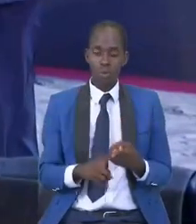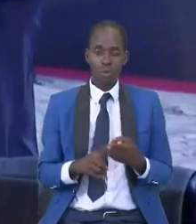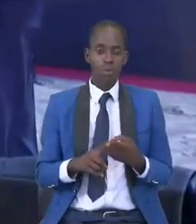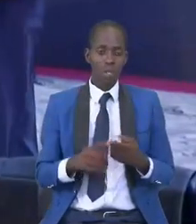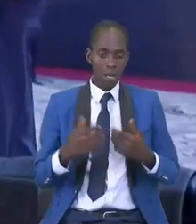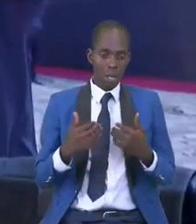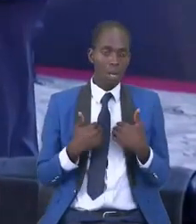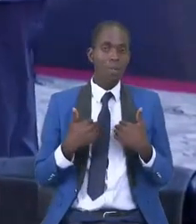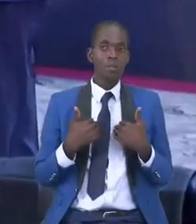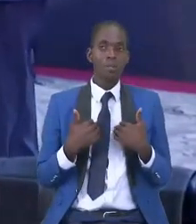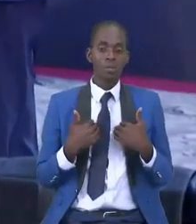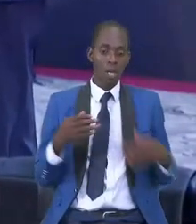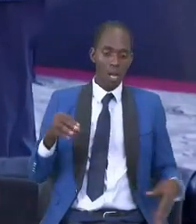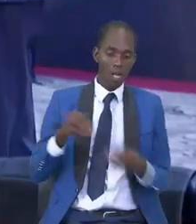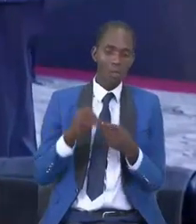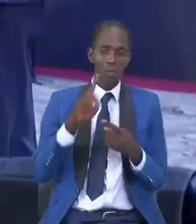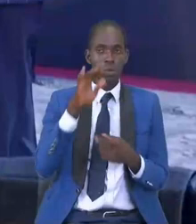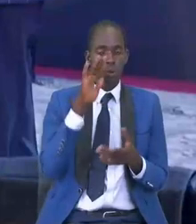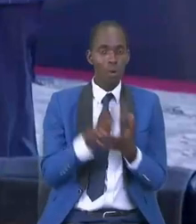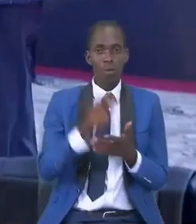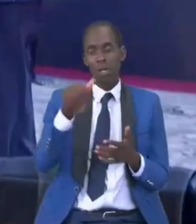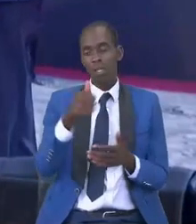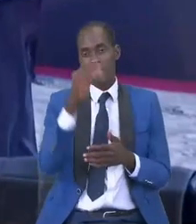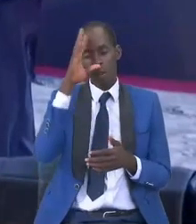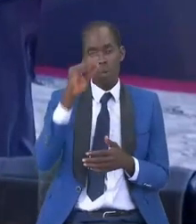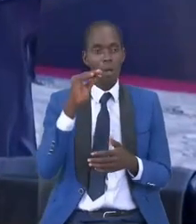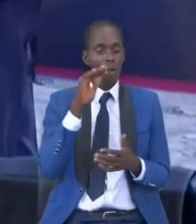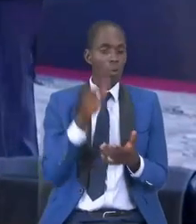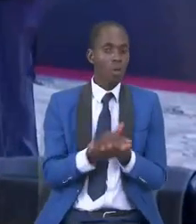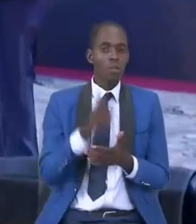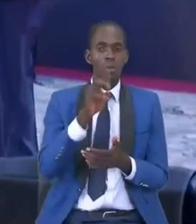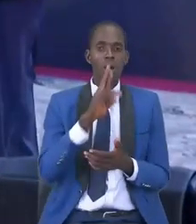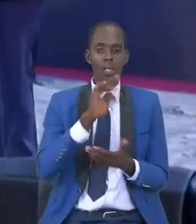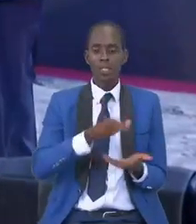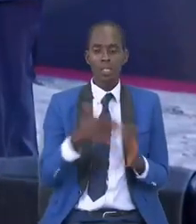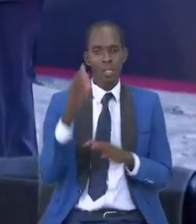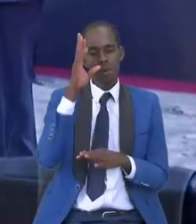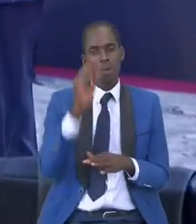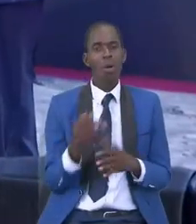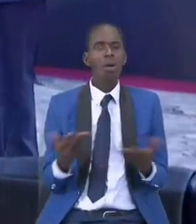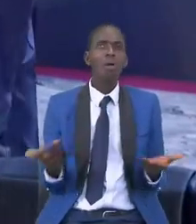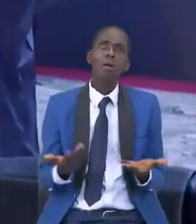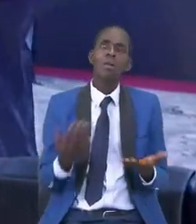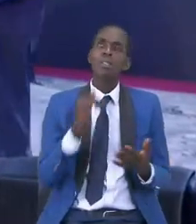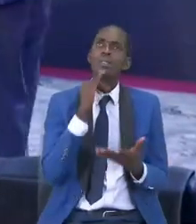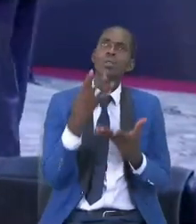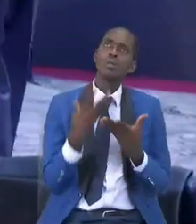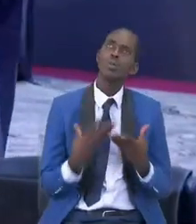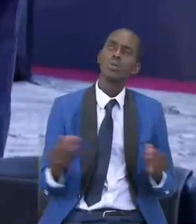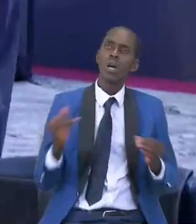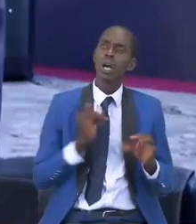femme d'autrui. C'est la femme d'Abraham. Tu es un homme mort. Quelle est la solution? Je l'ai fait